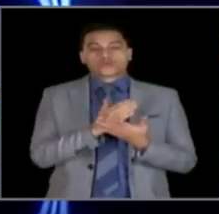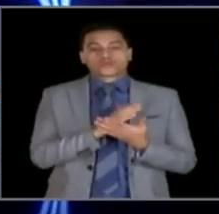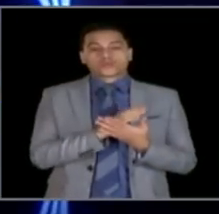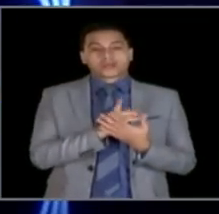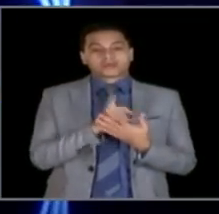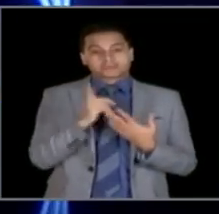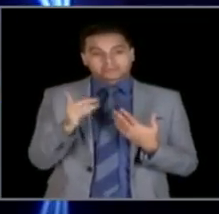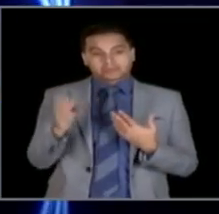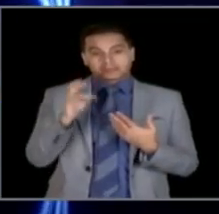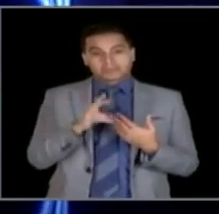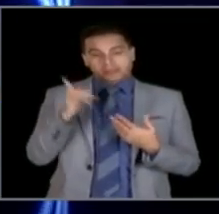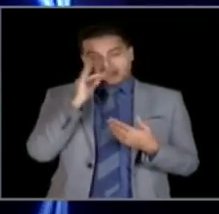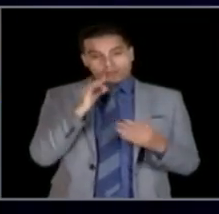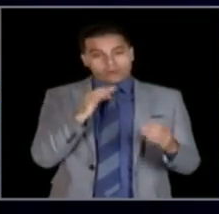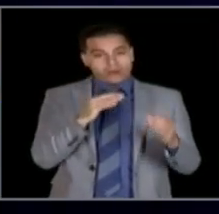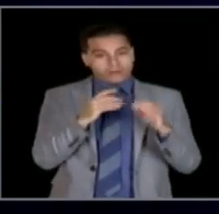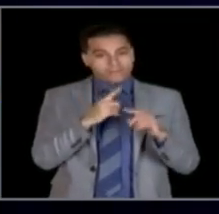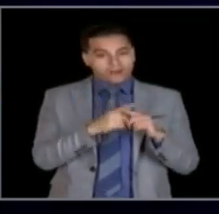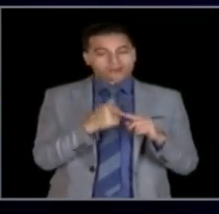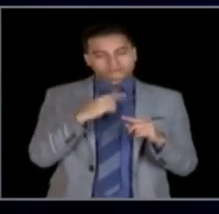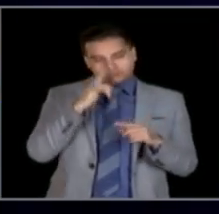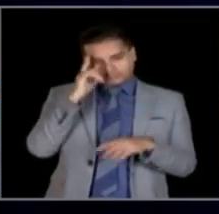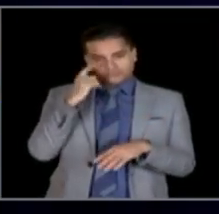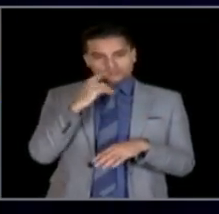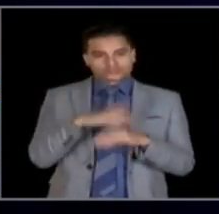تانية؟ لو غلط لو غلط في تخمينة.